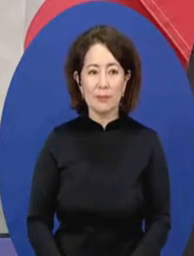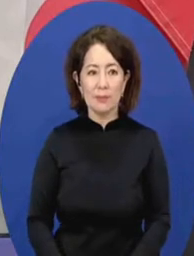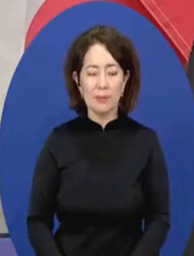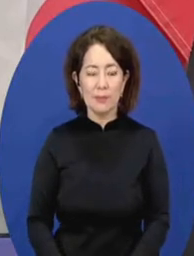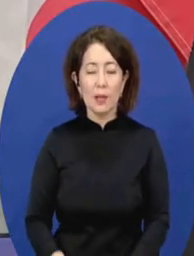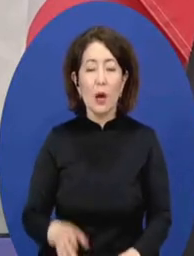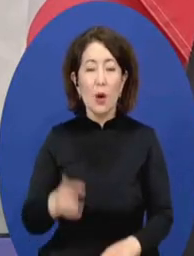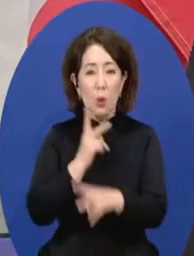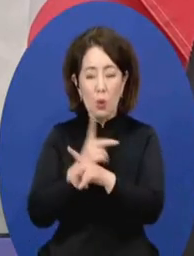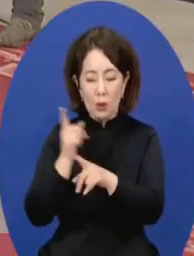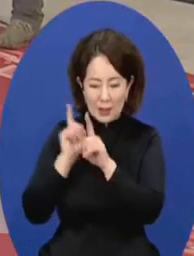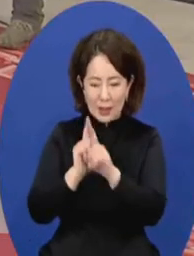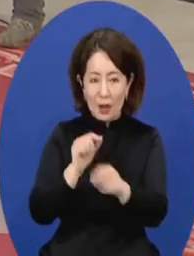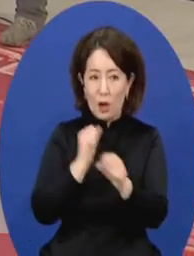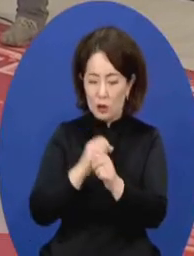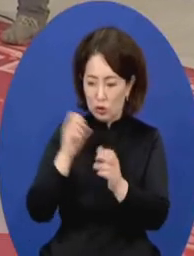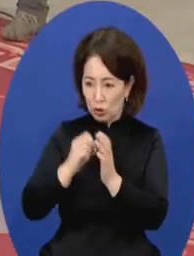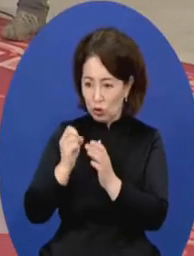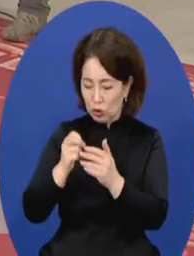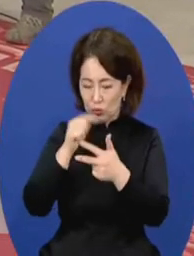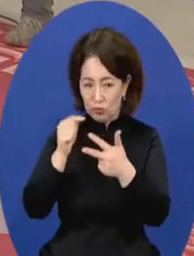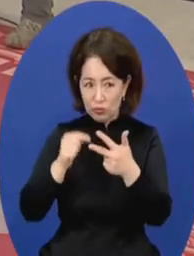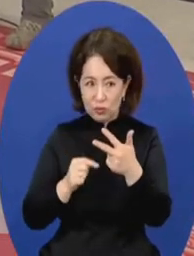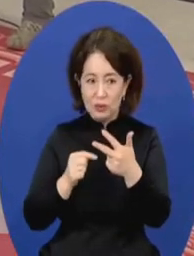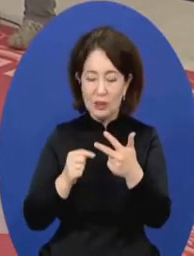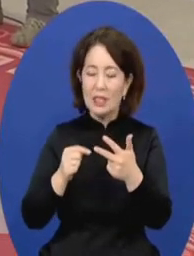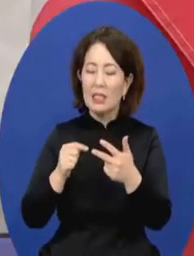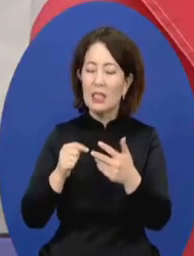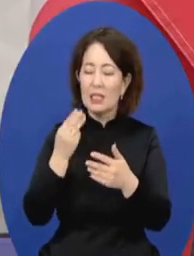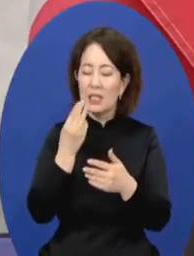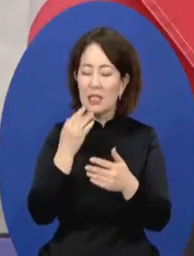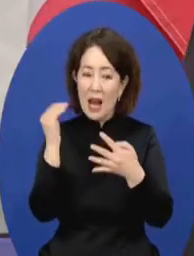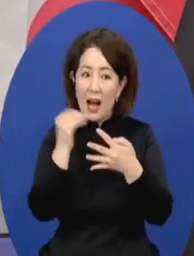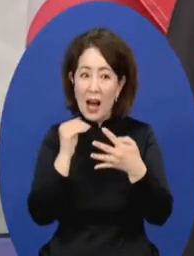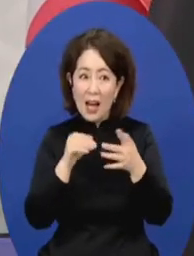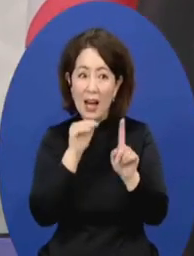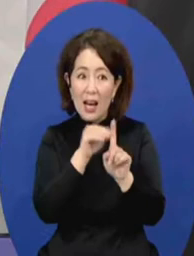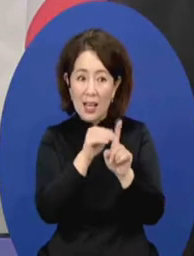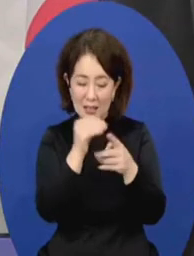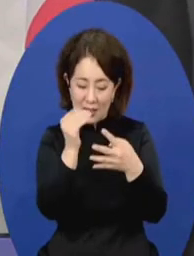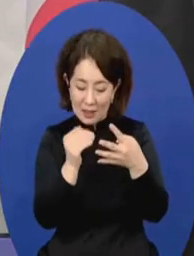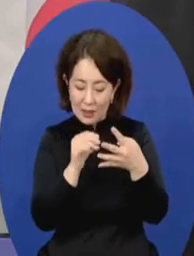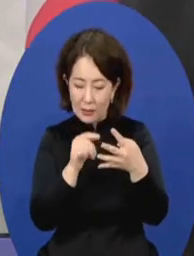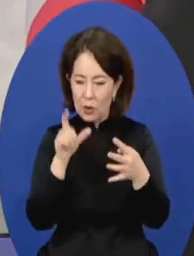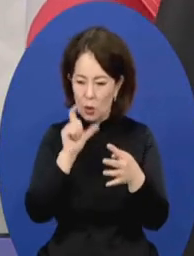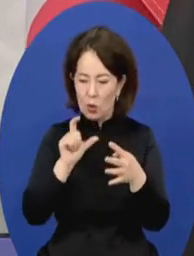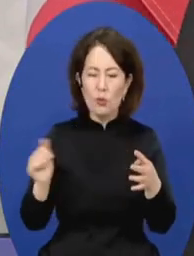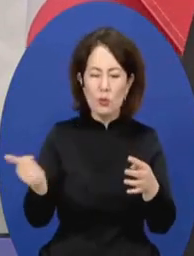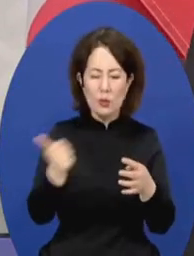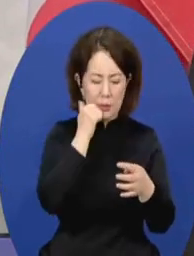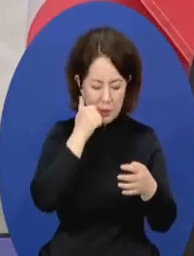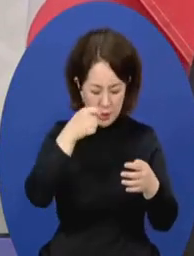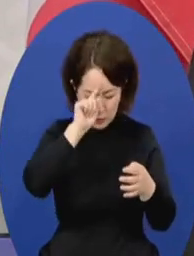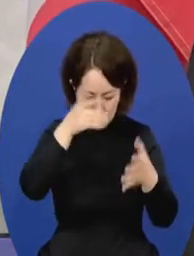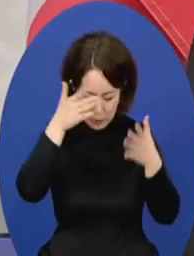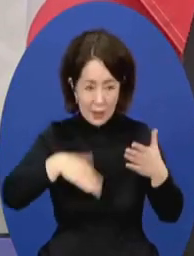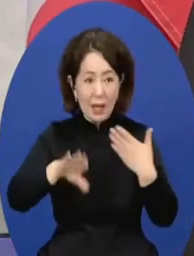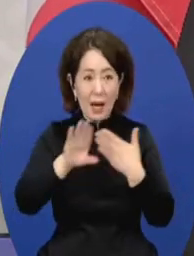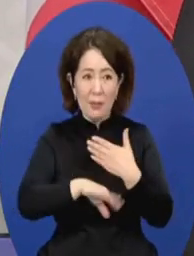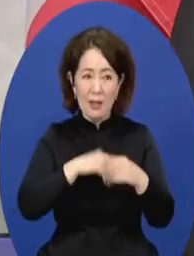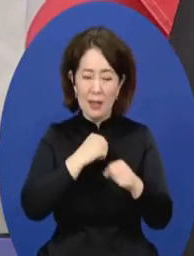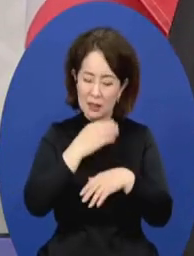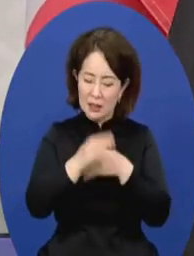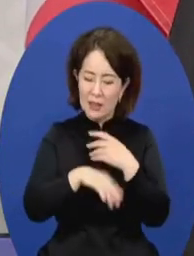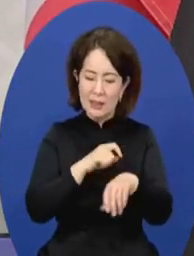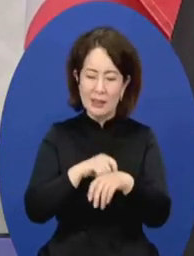маш хуулийн дагуу ажиллах ёстой гэдэг шаардлагыг бас тавьж байгаа. Энэ одоо хүмүүсийн эрүүл мэндийг хамгаалах энэ ажлыг бол одоо бас